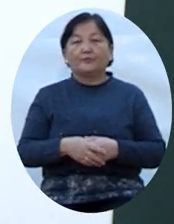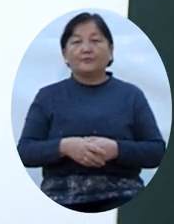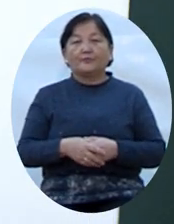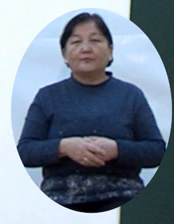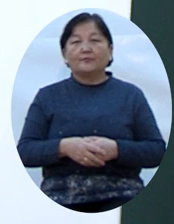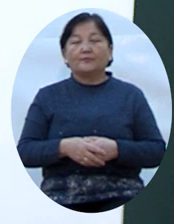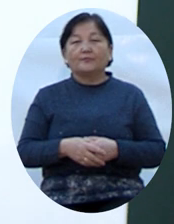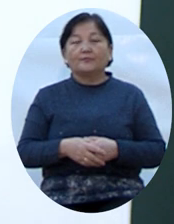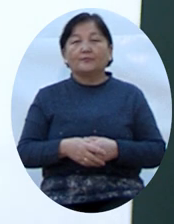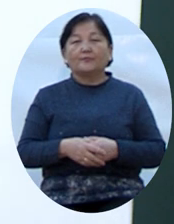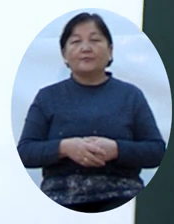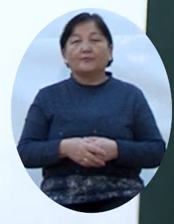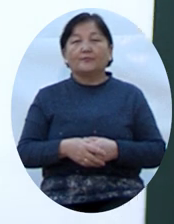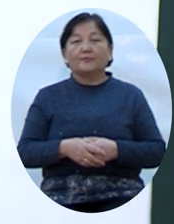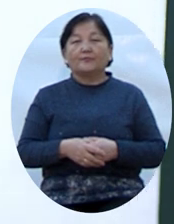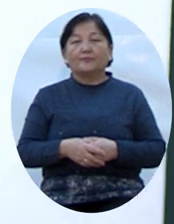универсал индикаторын өнгөтэй харьцуулбал